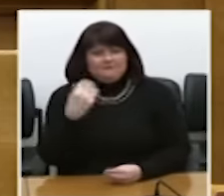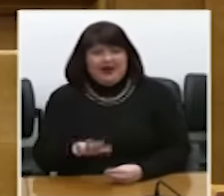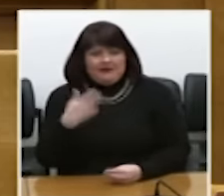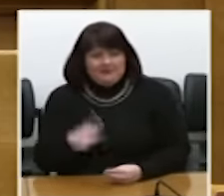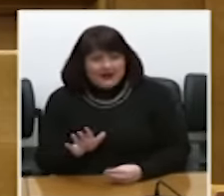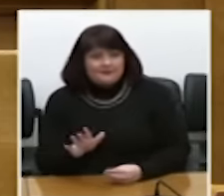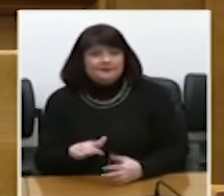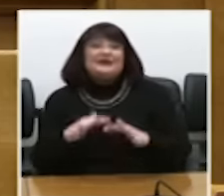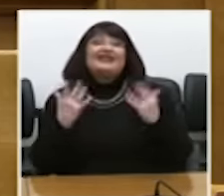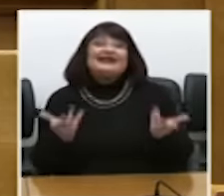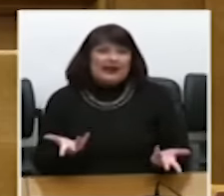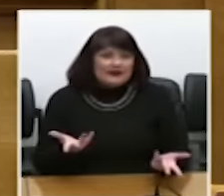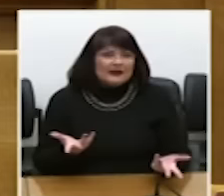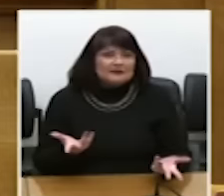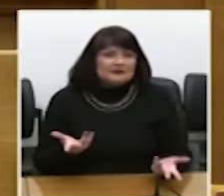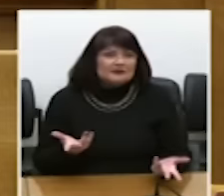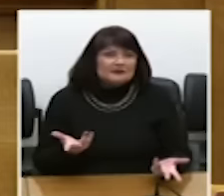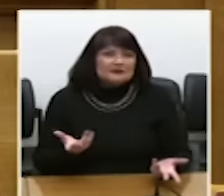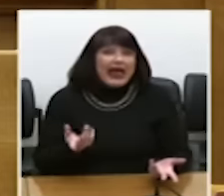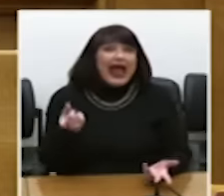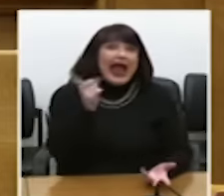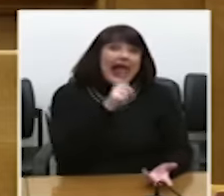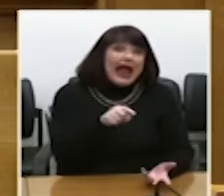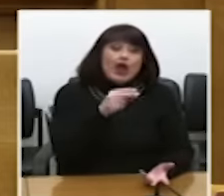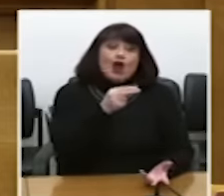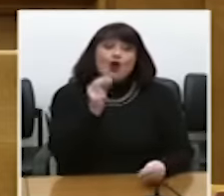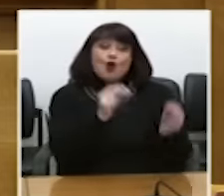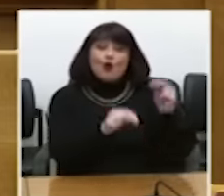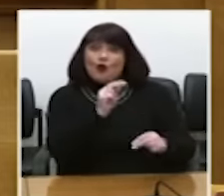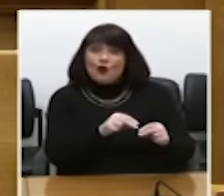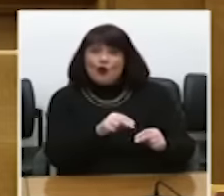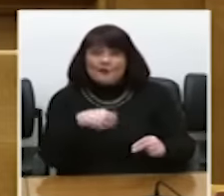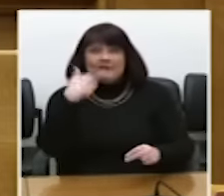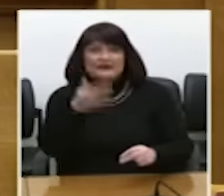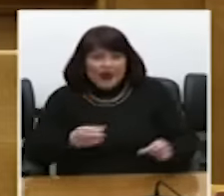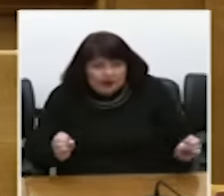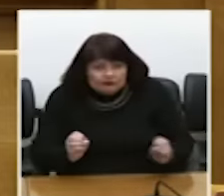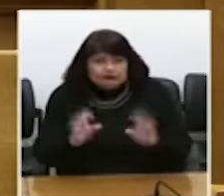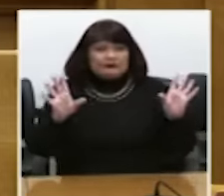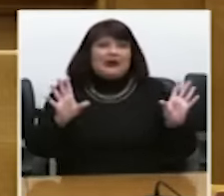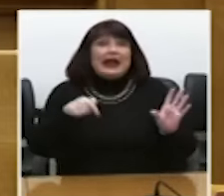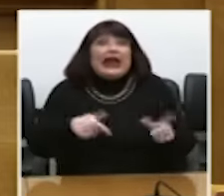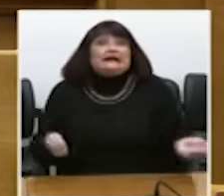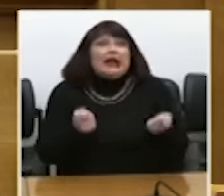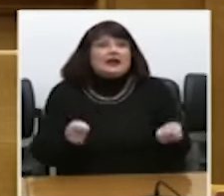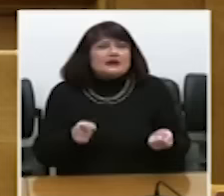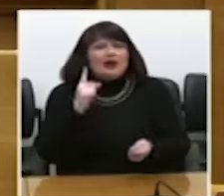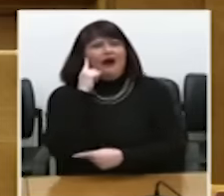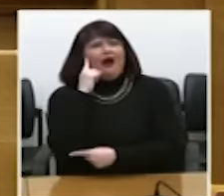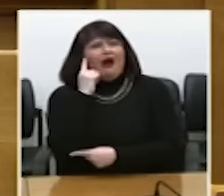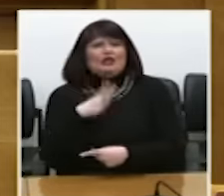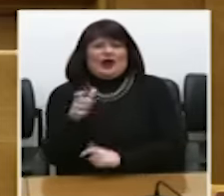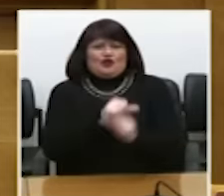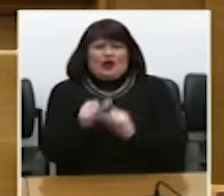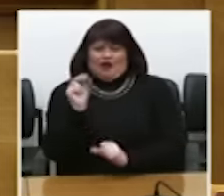θα ψήφιζε με άλλα κριτήρια, σε άλλο πολιτικό κλίμα από ότι οι υπόλοιποι